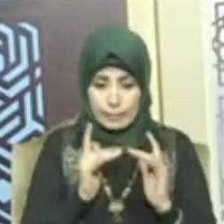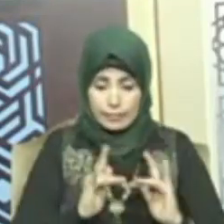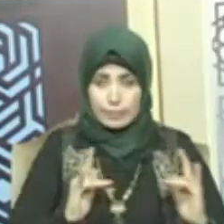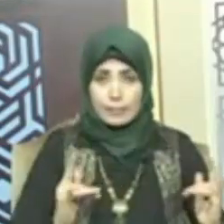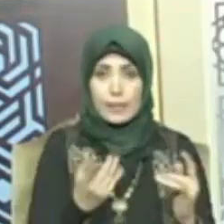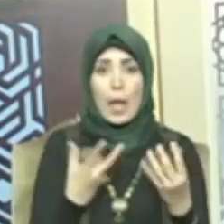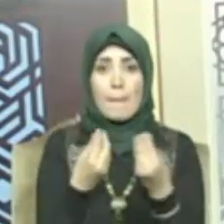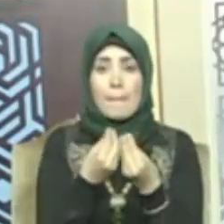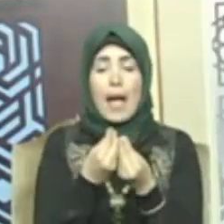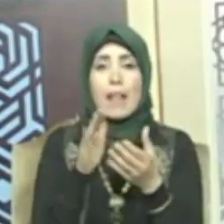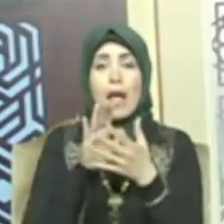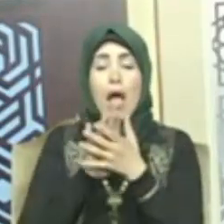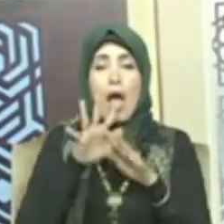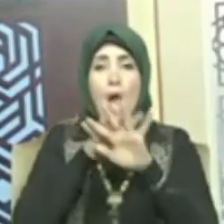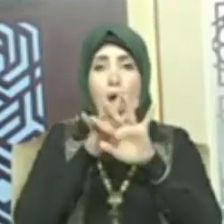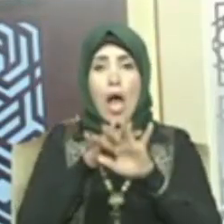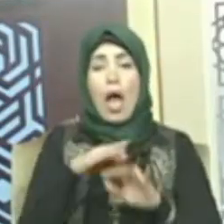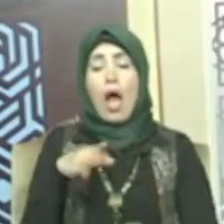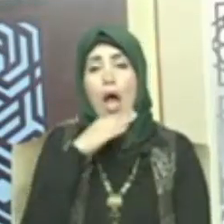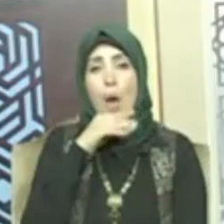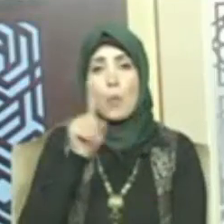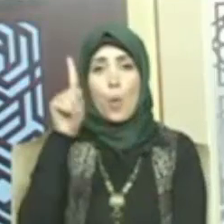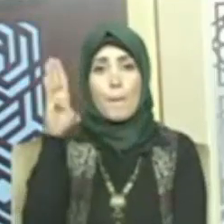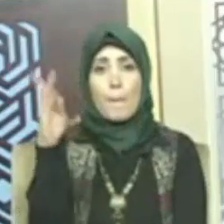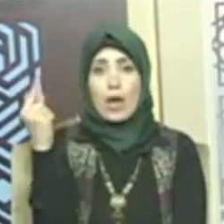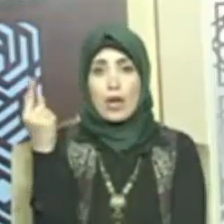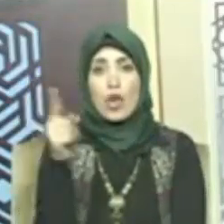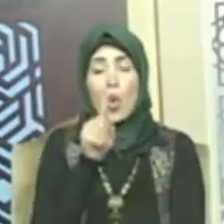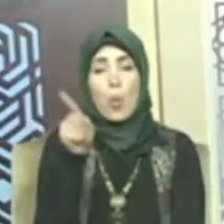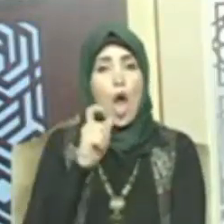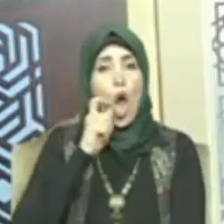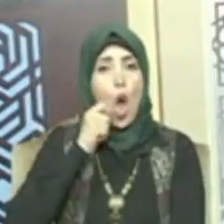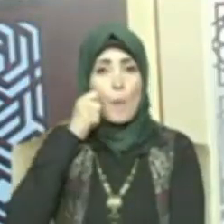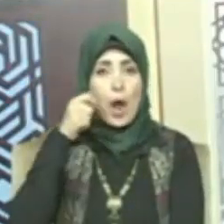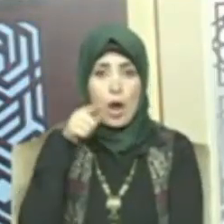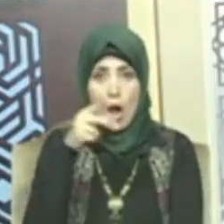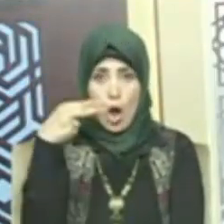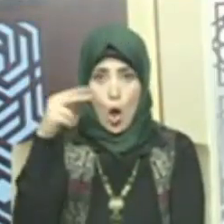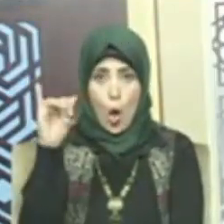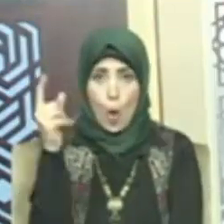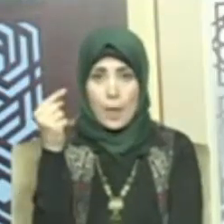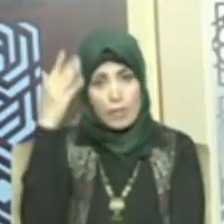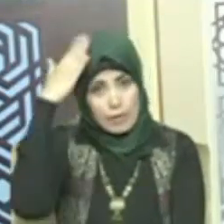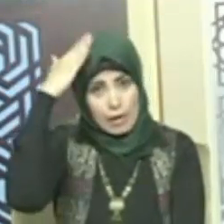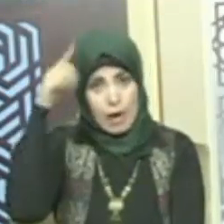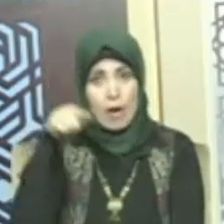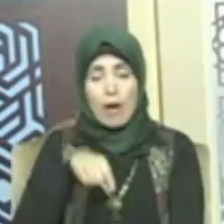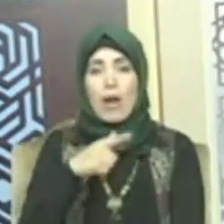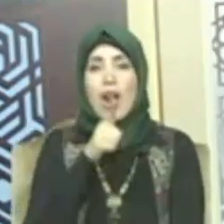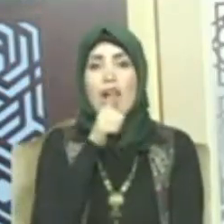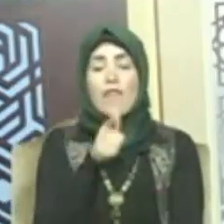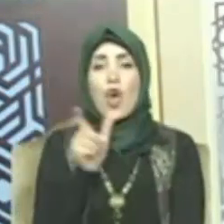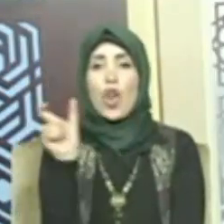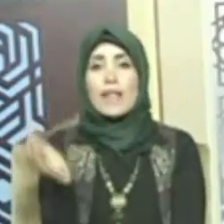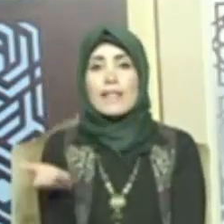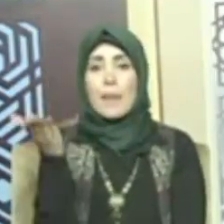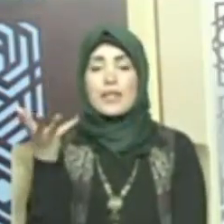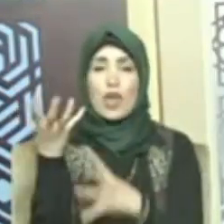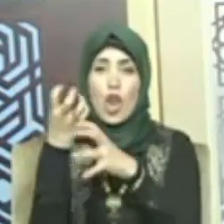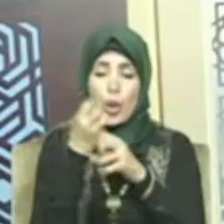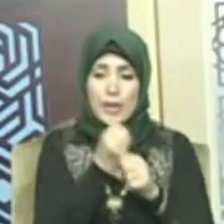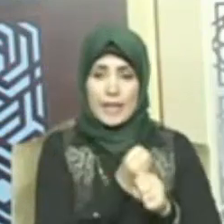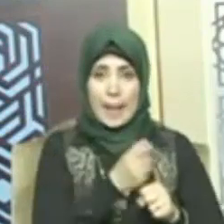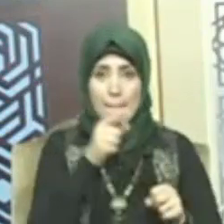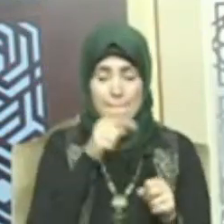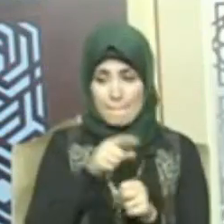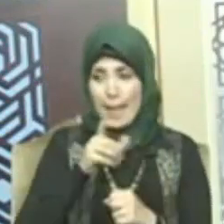معنا أبو بكر وعمر، فقام عنا نبينا صلى الله عليه وسلم فغاب